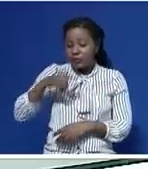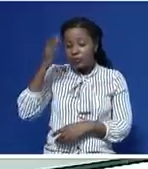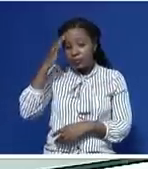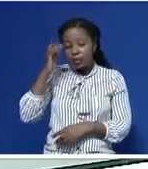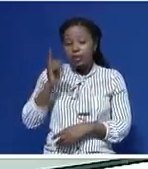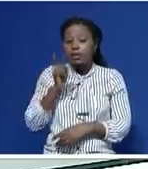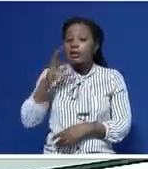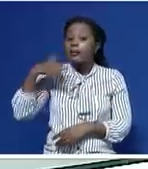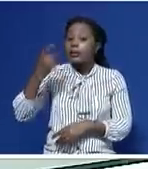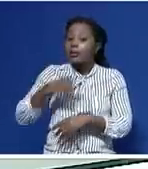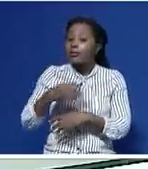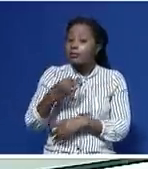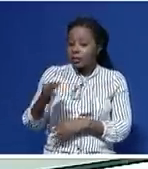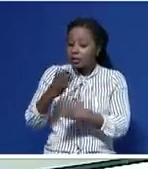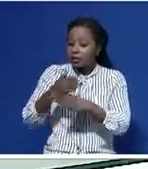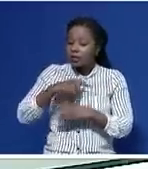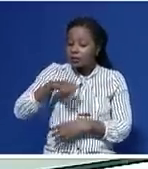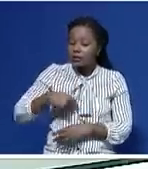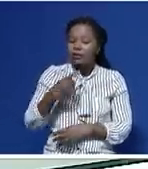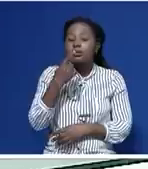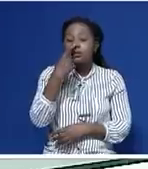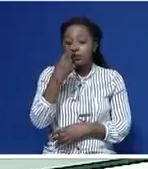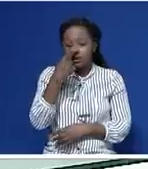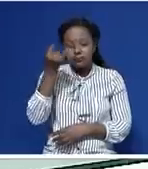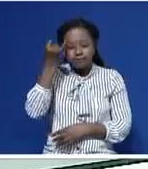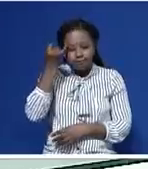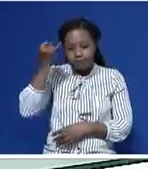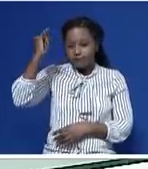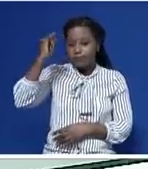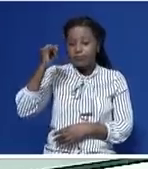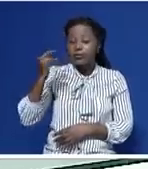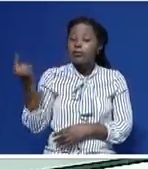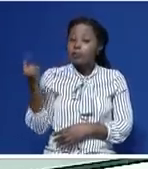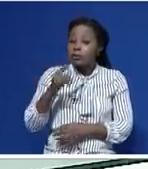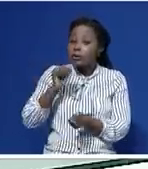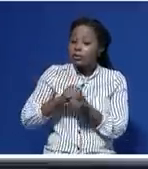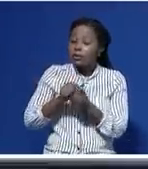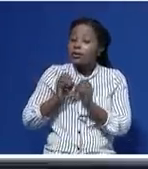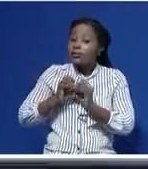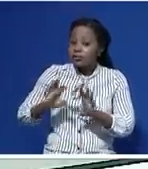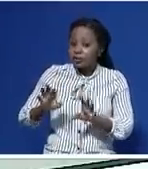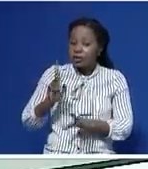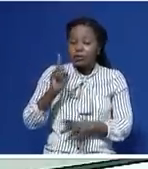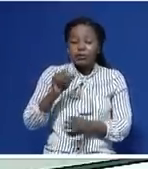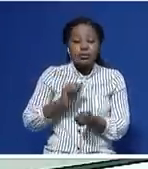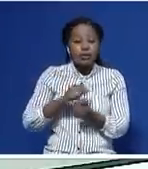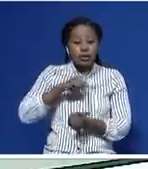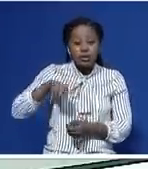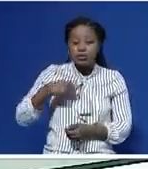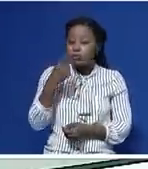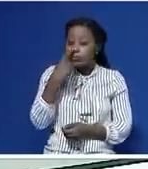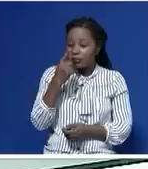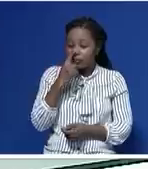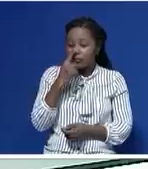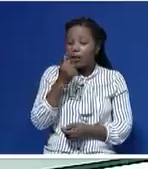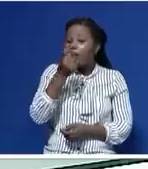kila baada ya muda fulani kampuni yetu inasifika kwa sifa ya ubunifu na kuja kwa bidhaa mpya. Tuna bidhaa yetu hii maarufu ya